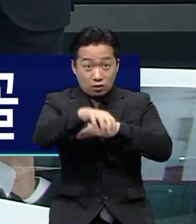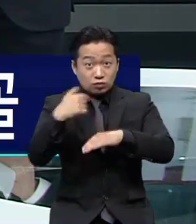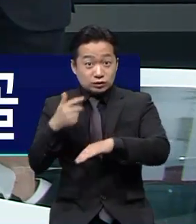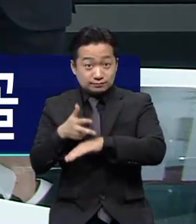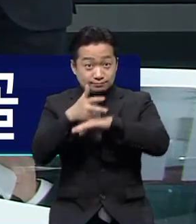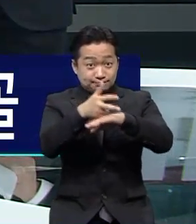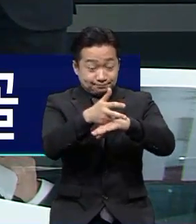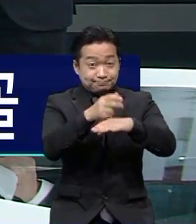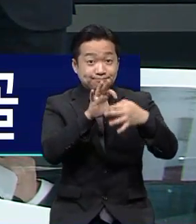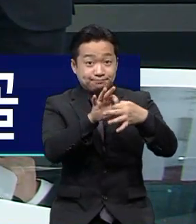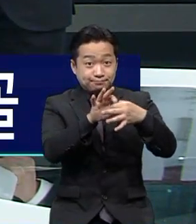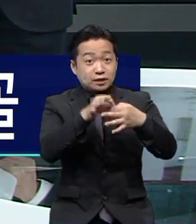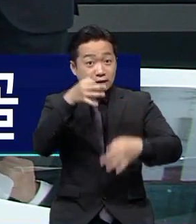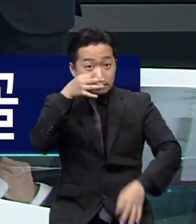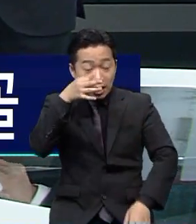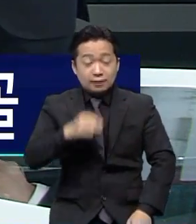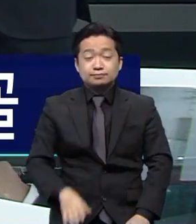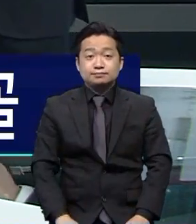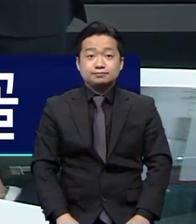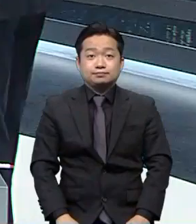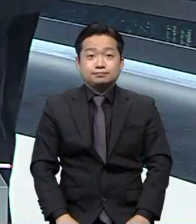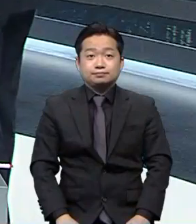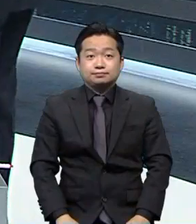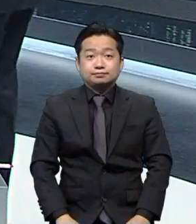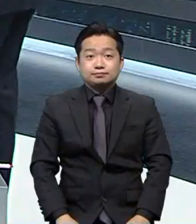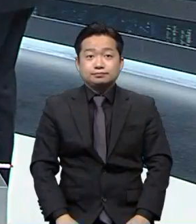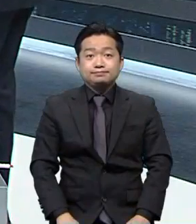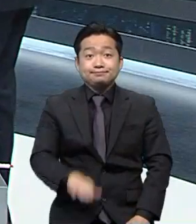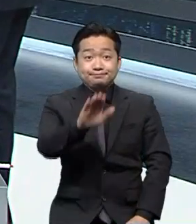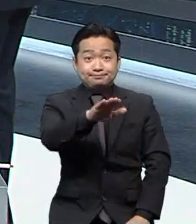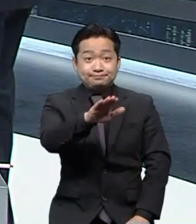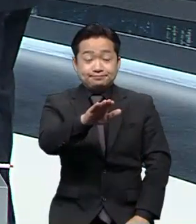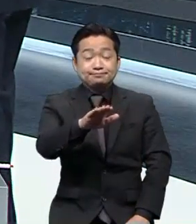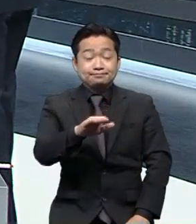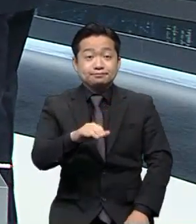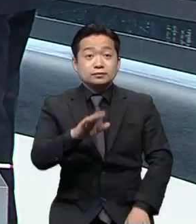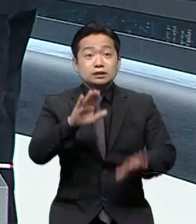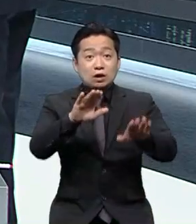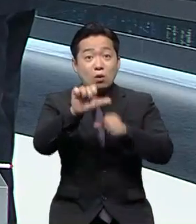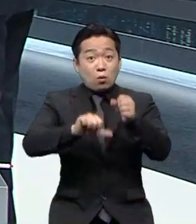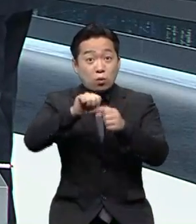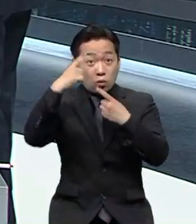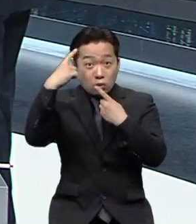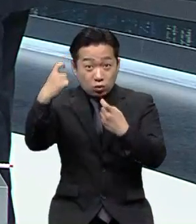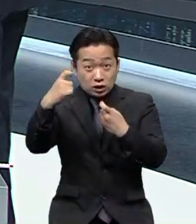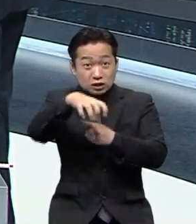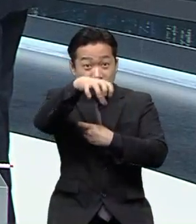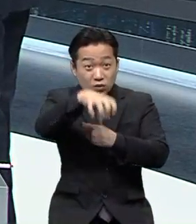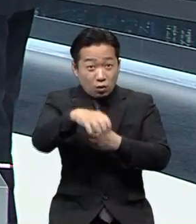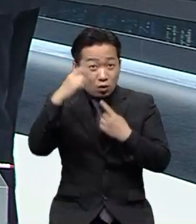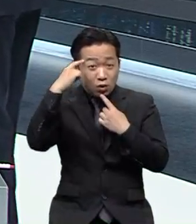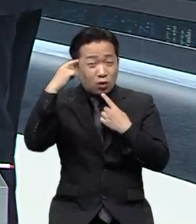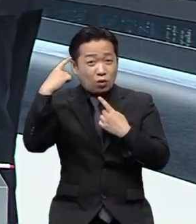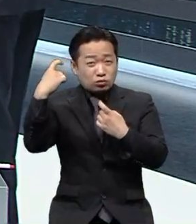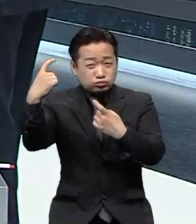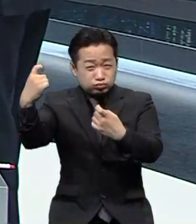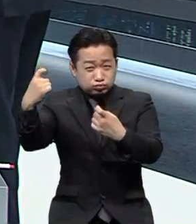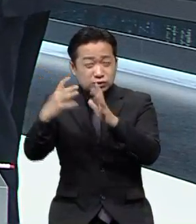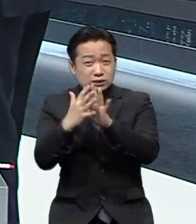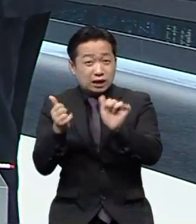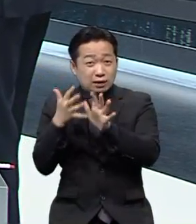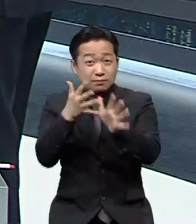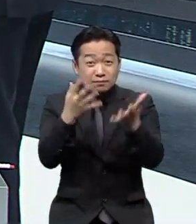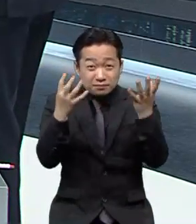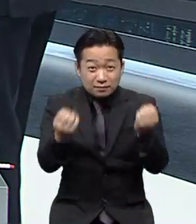저희 취재 기자를 연결해 보겠습니다. 신정은 기자, 5주기를 맞아 그곳에는 오늘 추모하는 발길이 이어지고